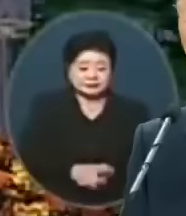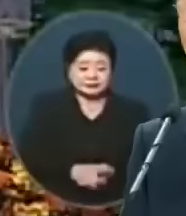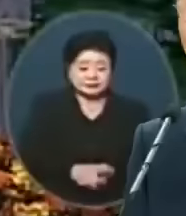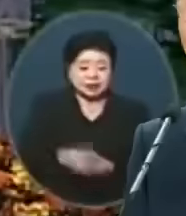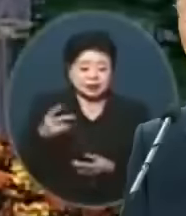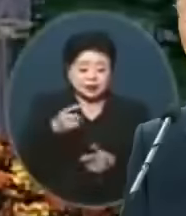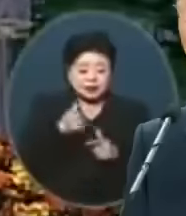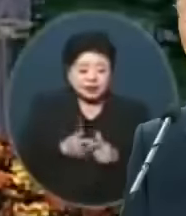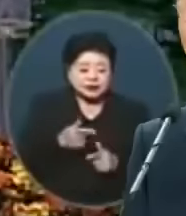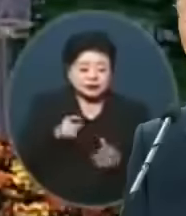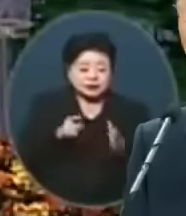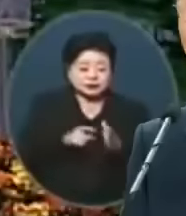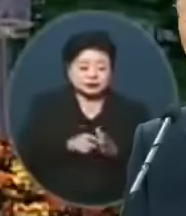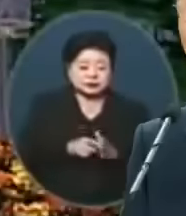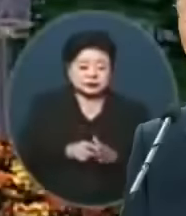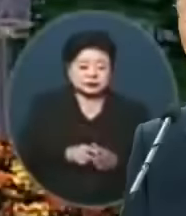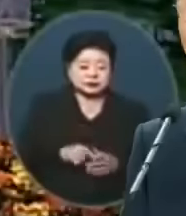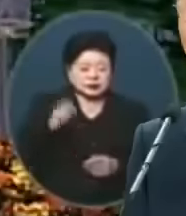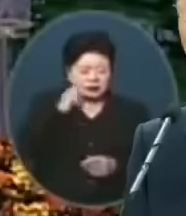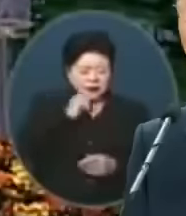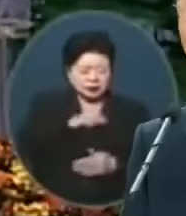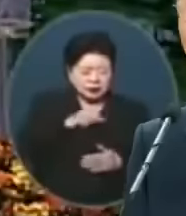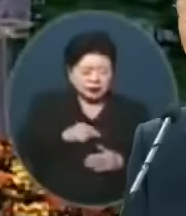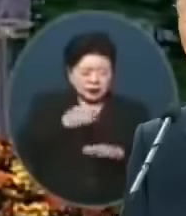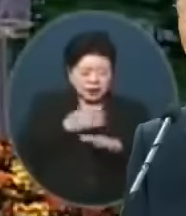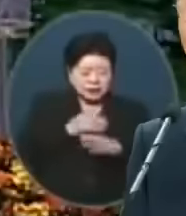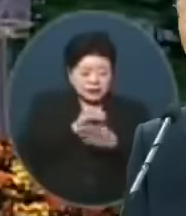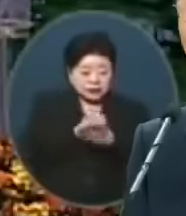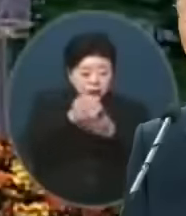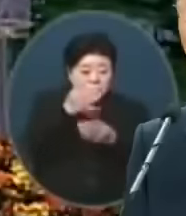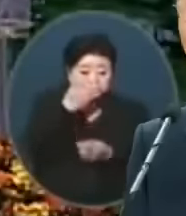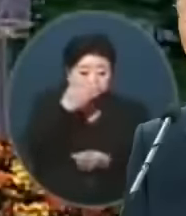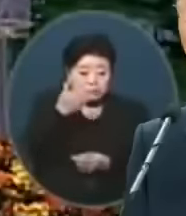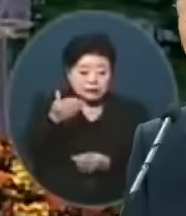또 예수님은 절대 절망의 자리에서 감사 기도를 드렸습니다.